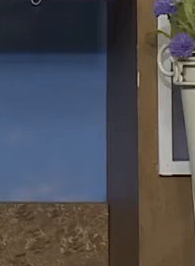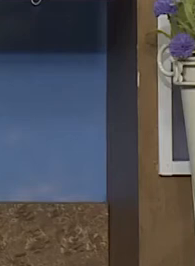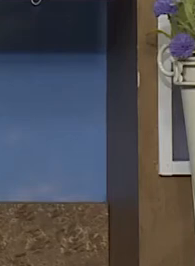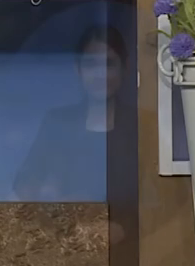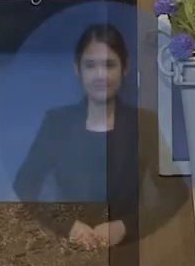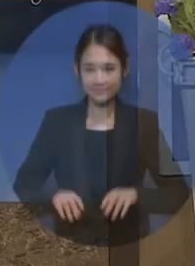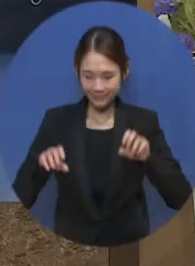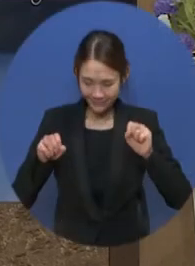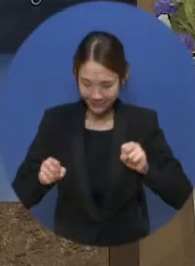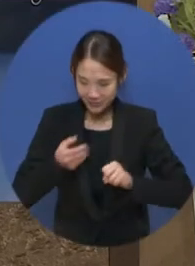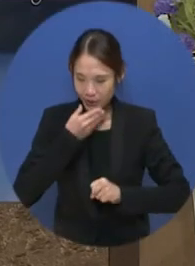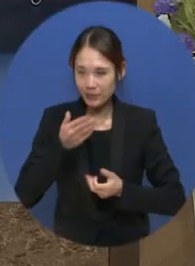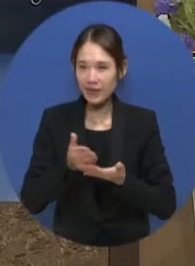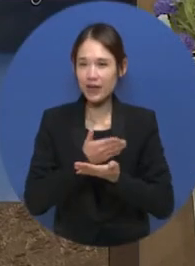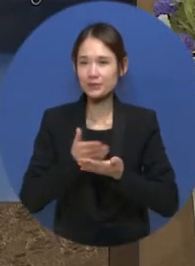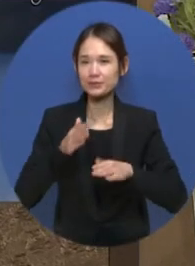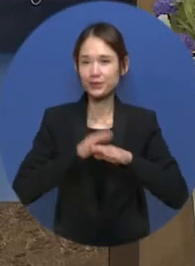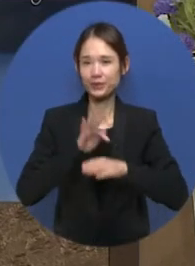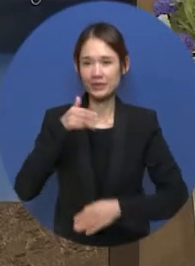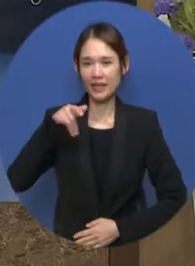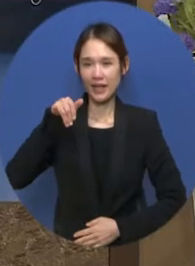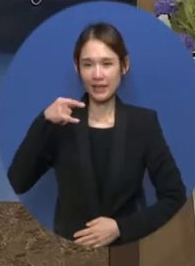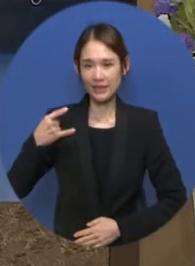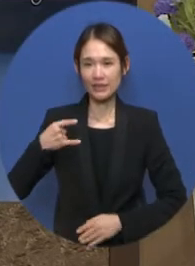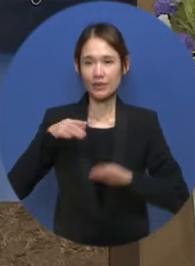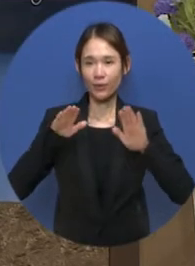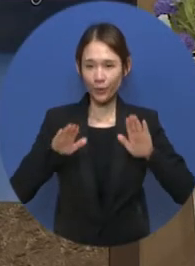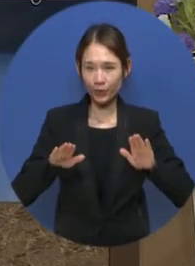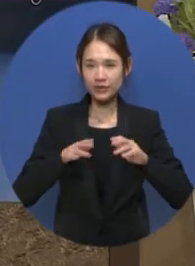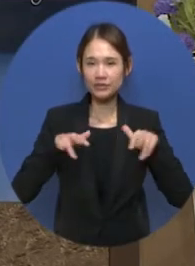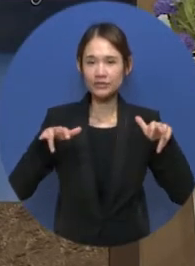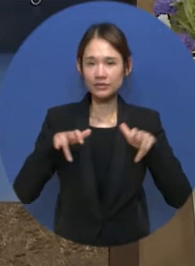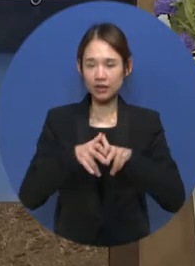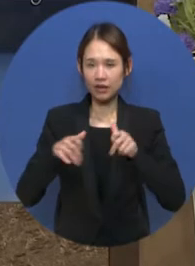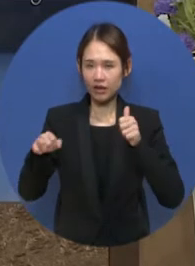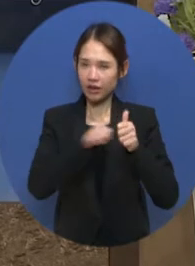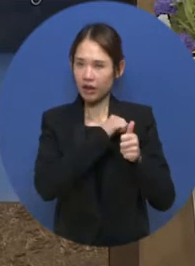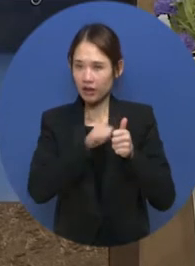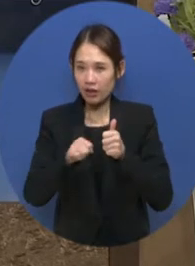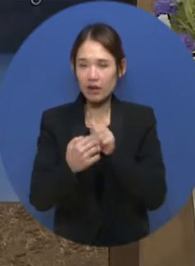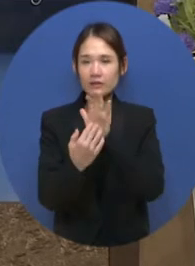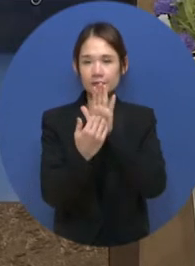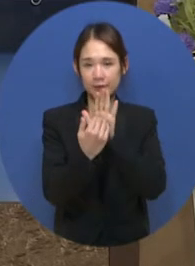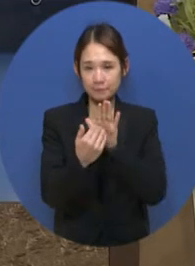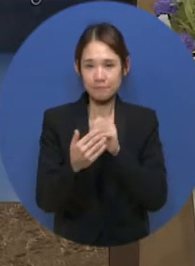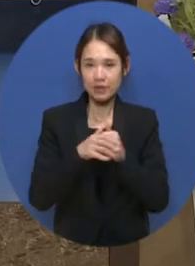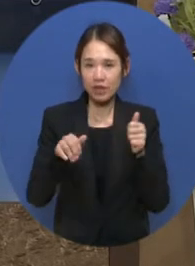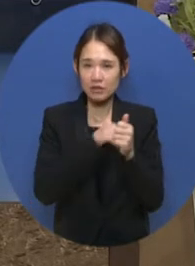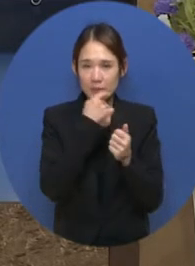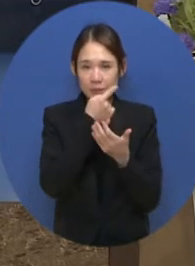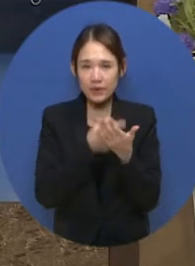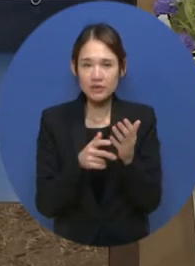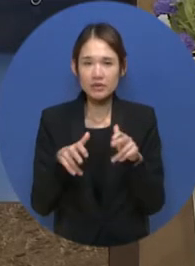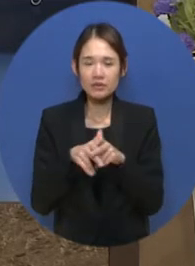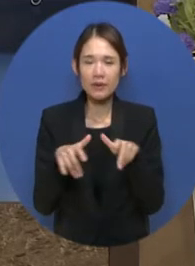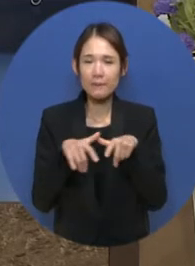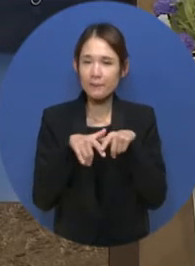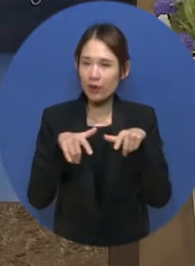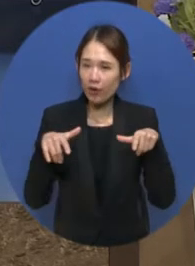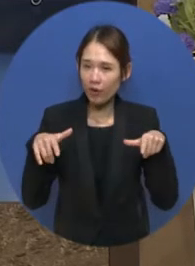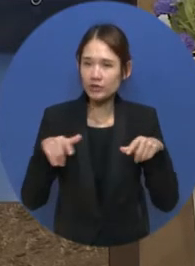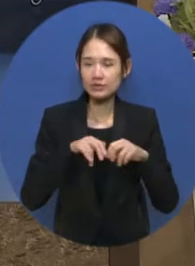안녕하세요 행복나눔 지킴이의 손자 합니다 오늘은 장애인의 학대를 예방 하고 학대 피해 장애인의 평등하고